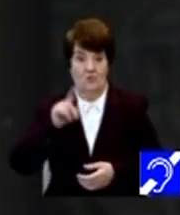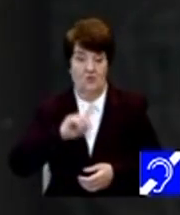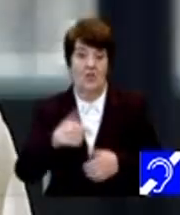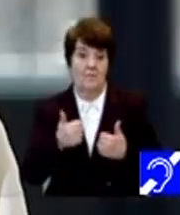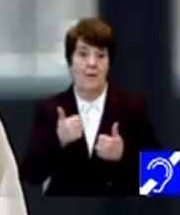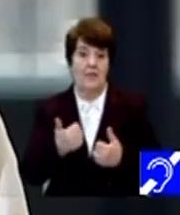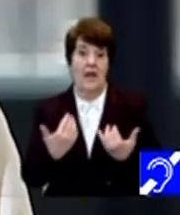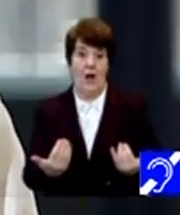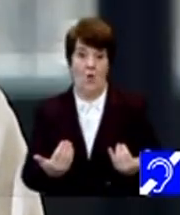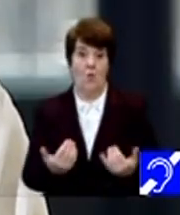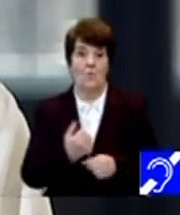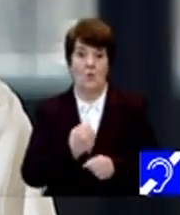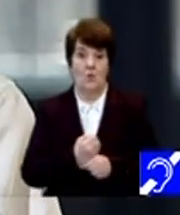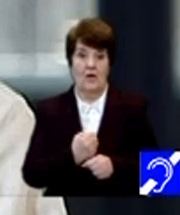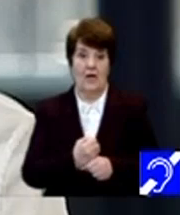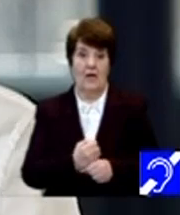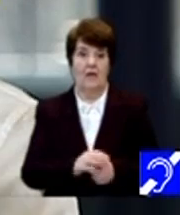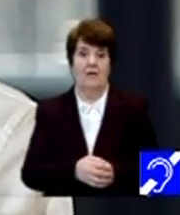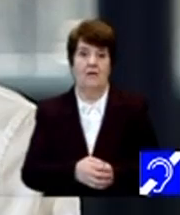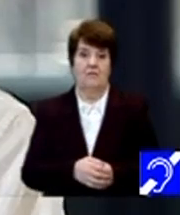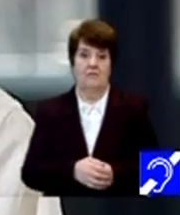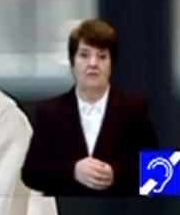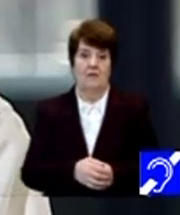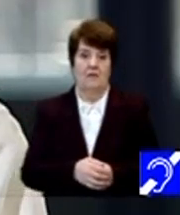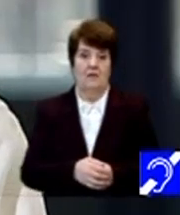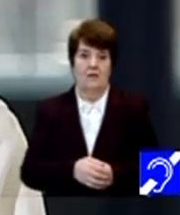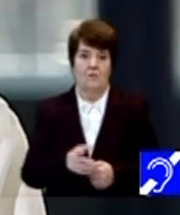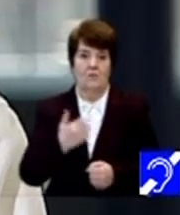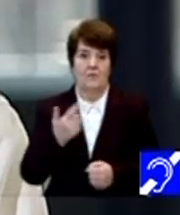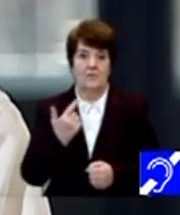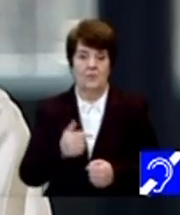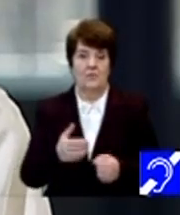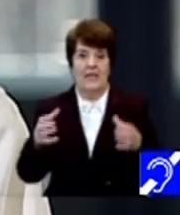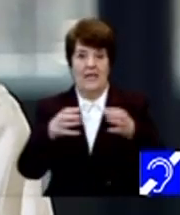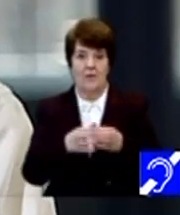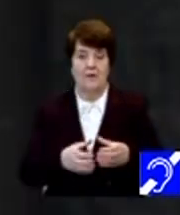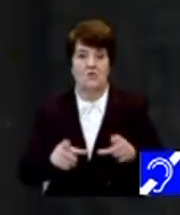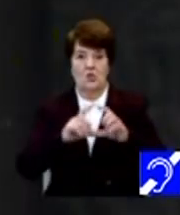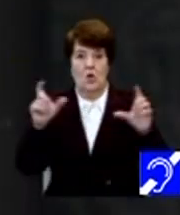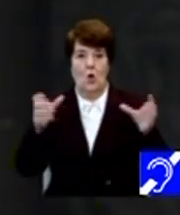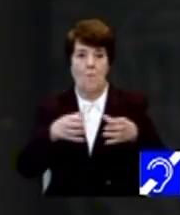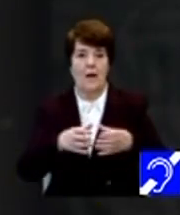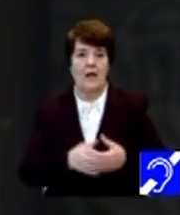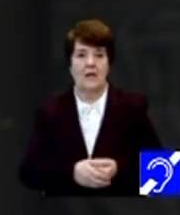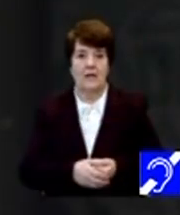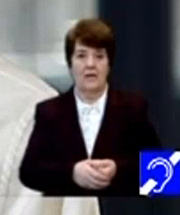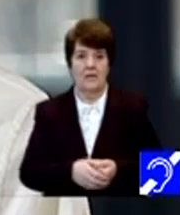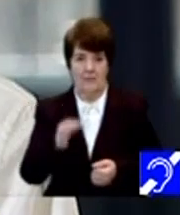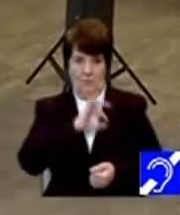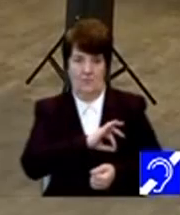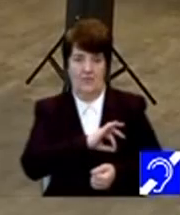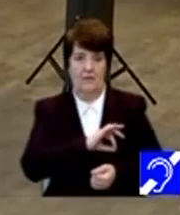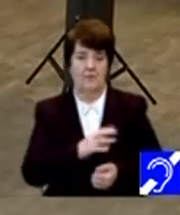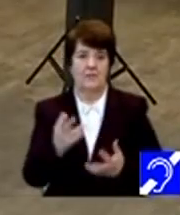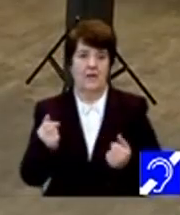Să știi că chiar merge mai bine acum. Asta ar fi cea mai mare provocare, cum ai spus tu, să scalezi echipa și compania. Da, e un